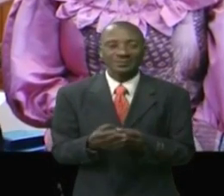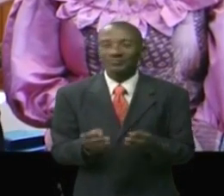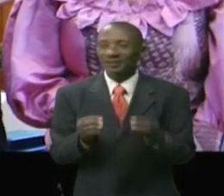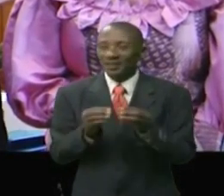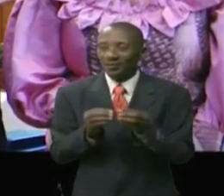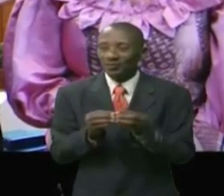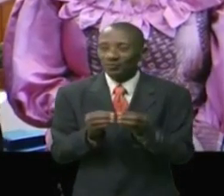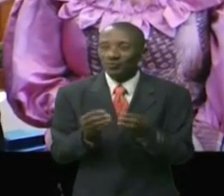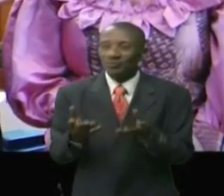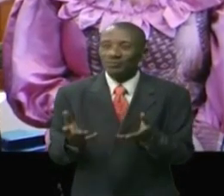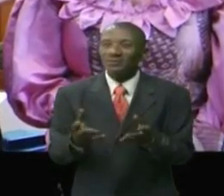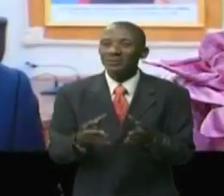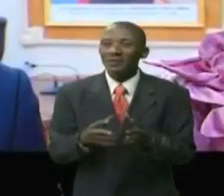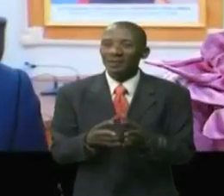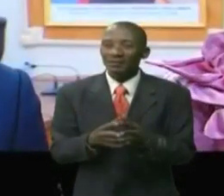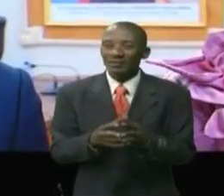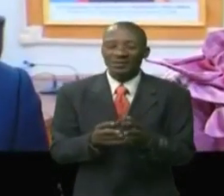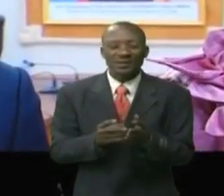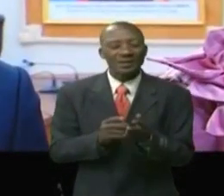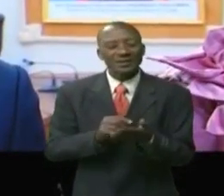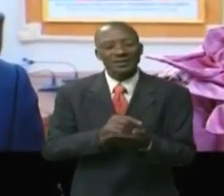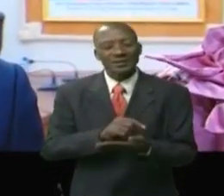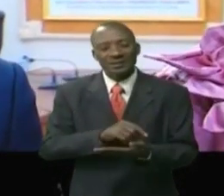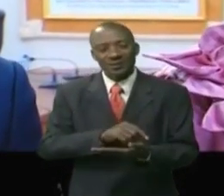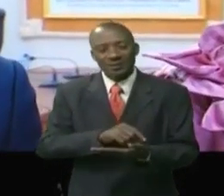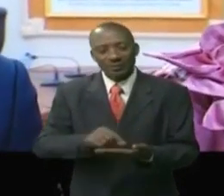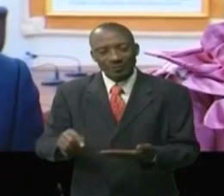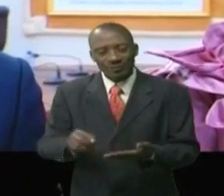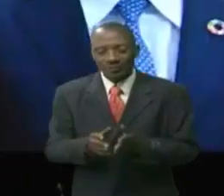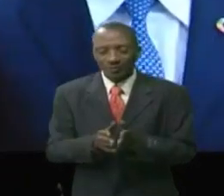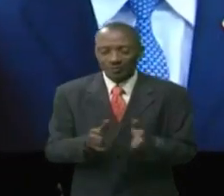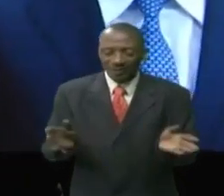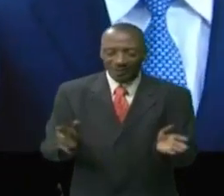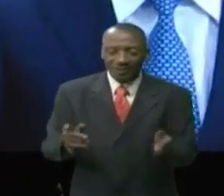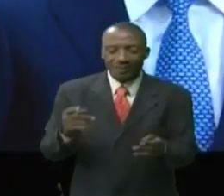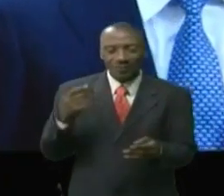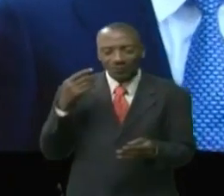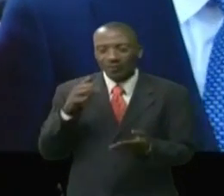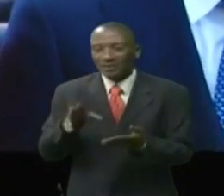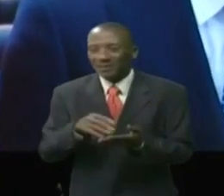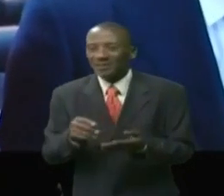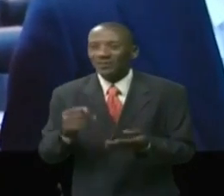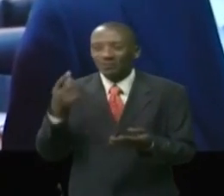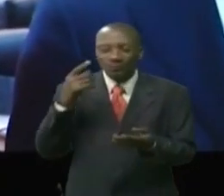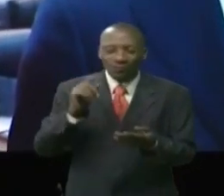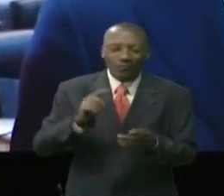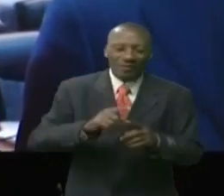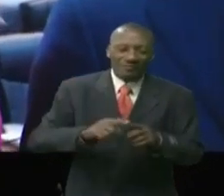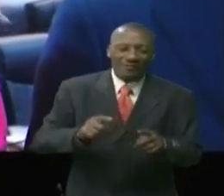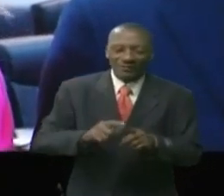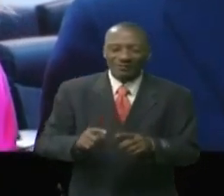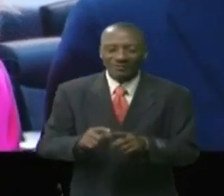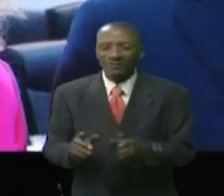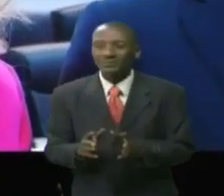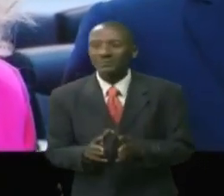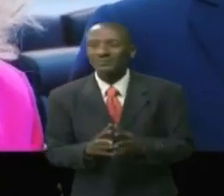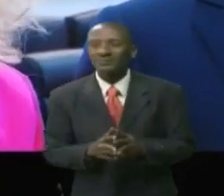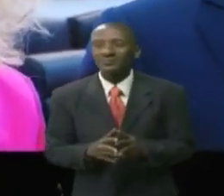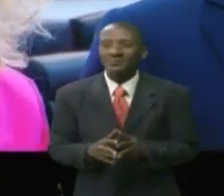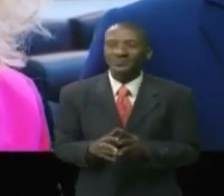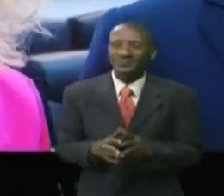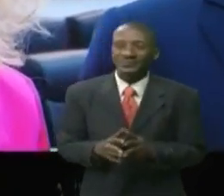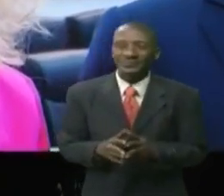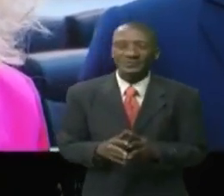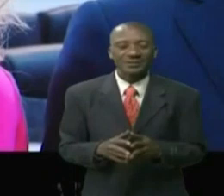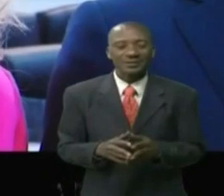question essentielle de développement nous sommes prêts pour démarrer demain ce forum aussi c'est l'occasion justement de réitérer les engagements